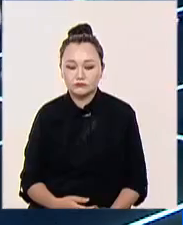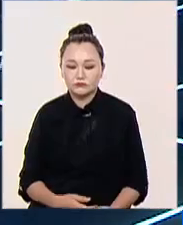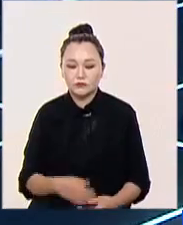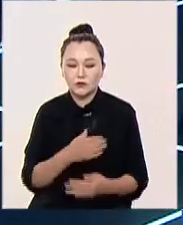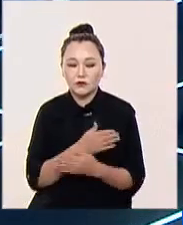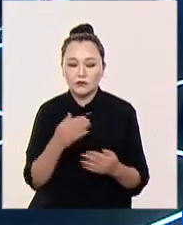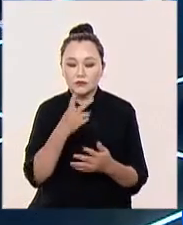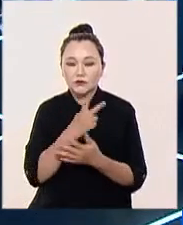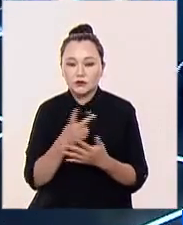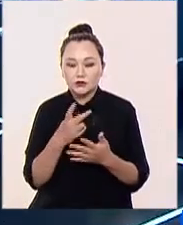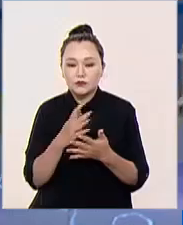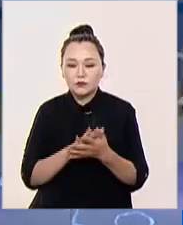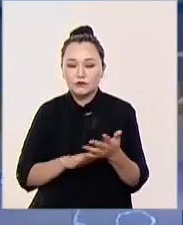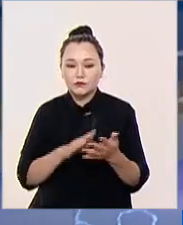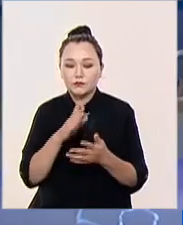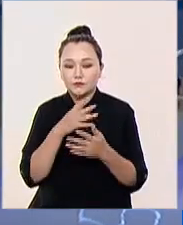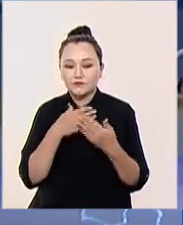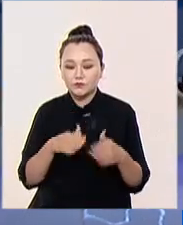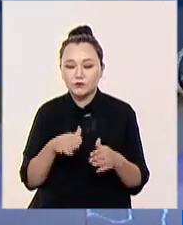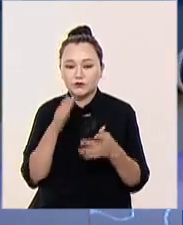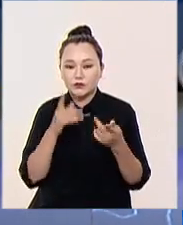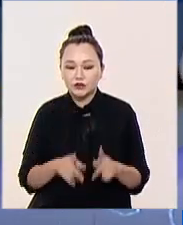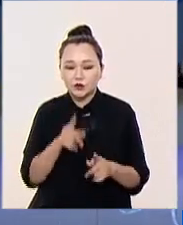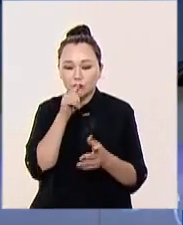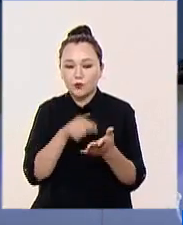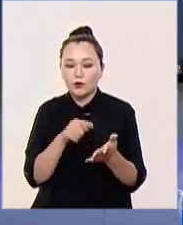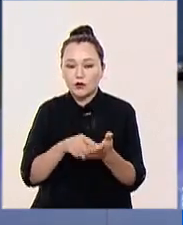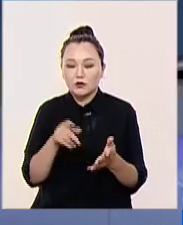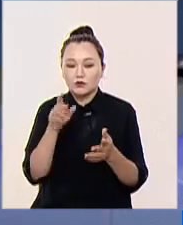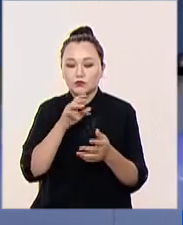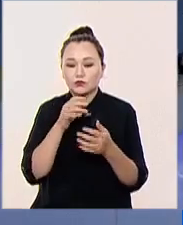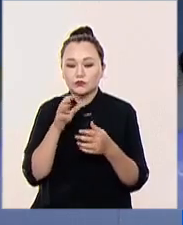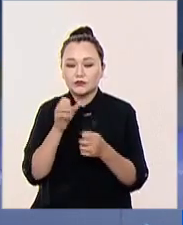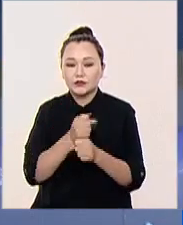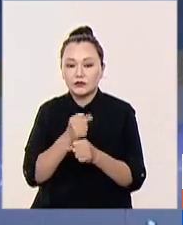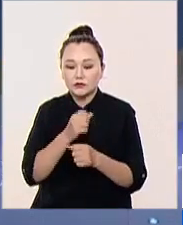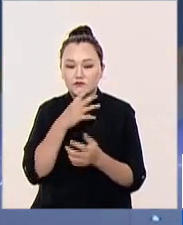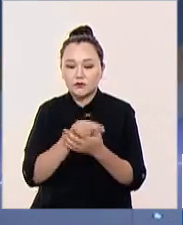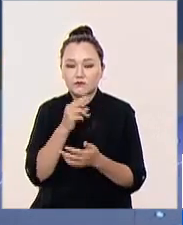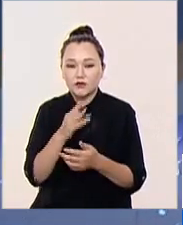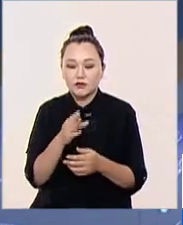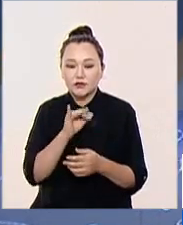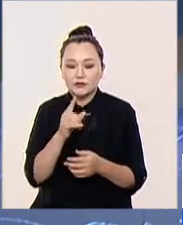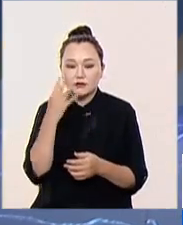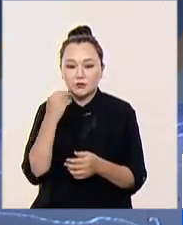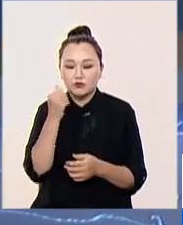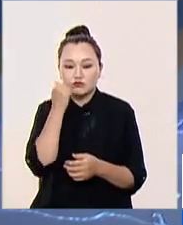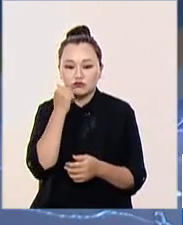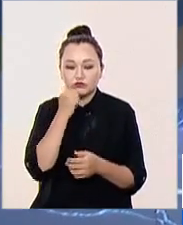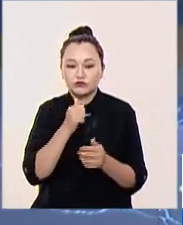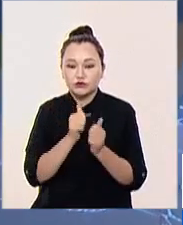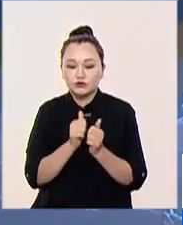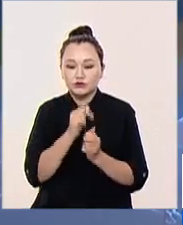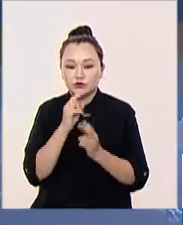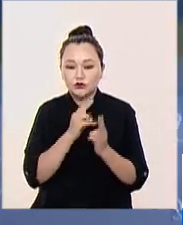Вы смотрите «Информбюро», мы продолжаем выпуск. Настоящий курятник обустроила в своей квартире пенсионерка из Алматы. Соседи